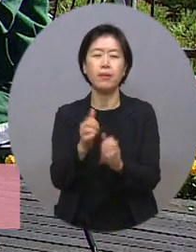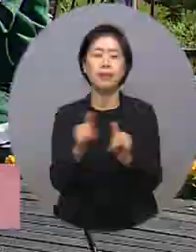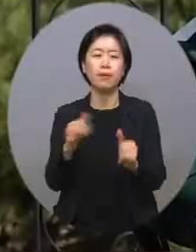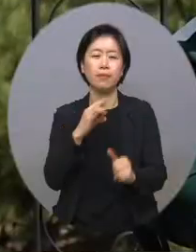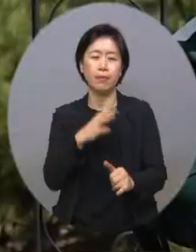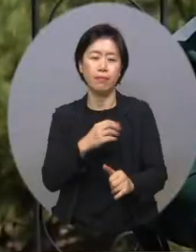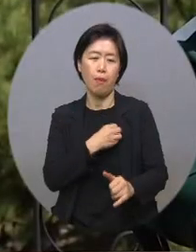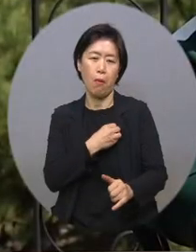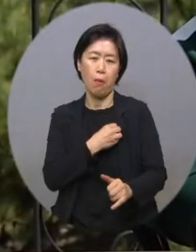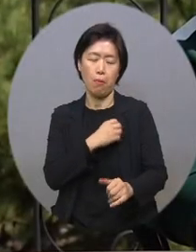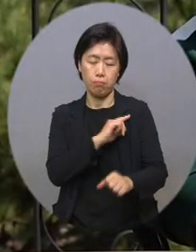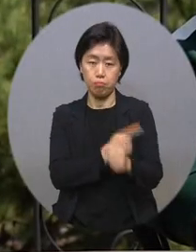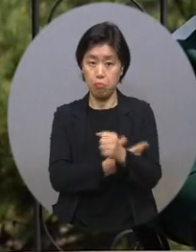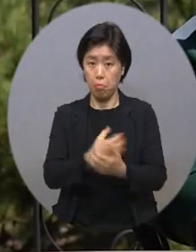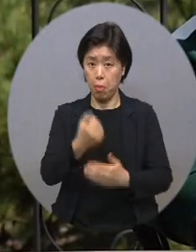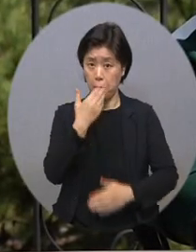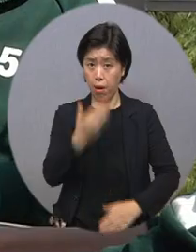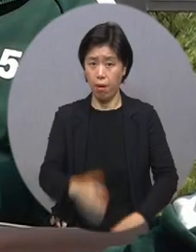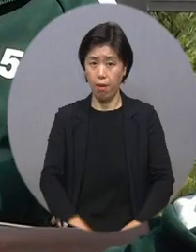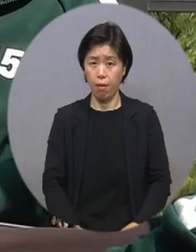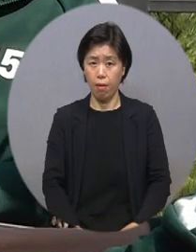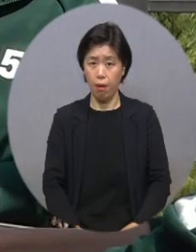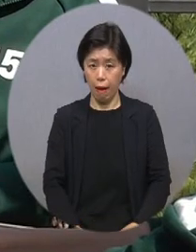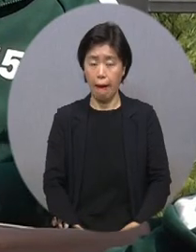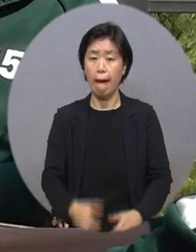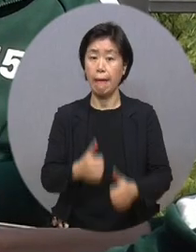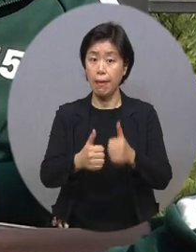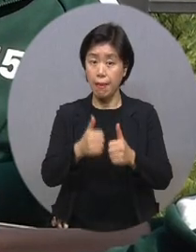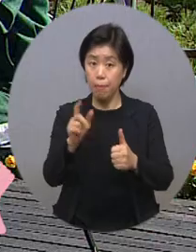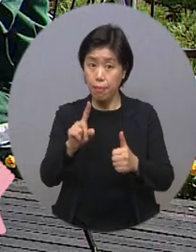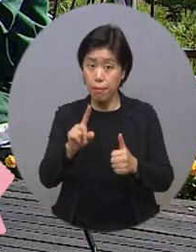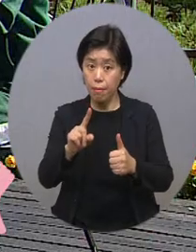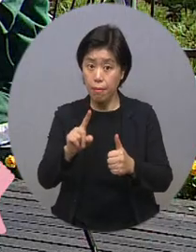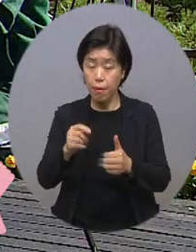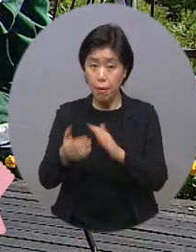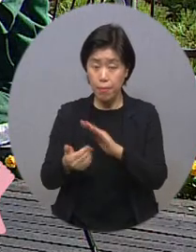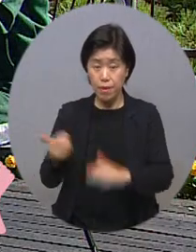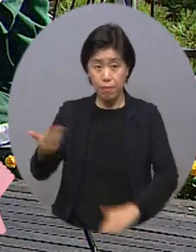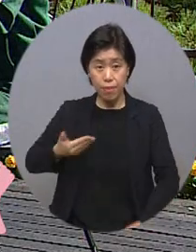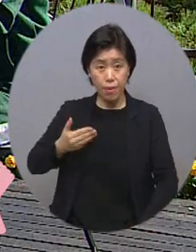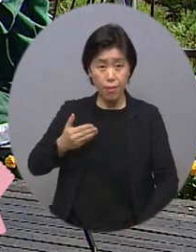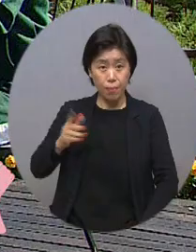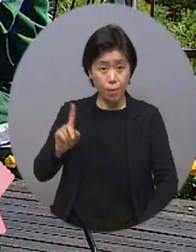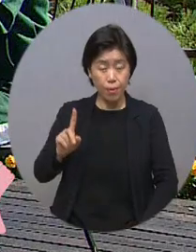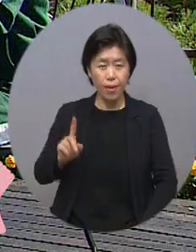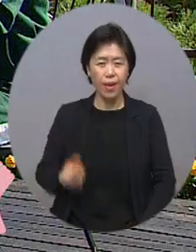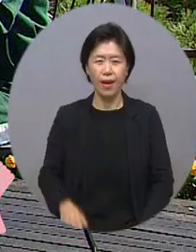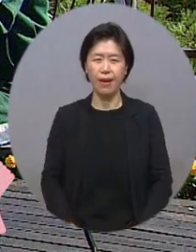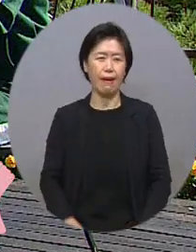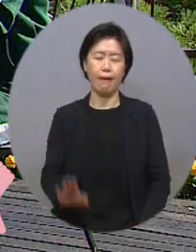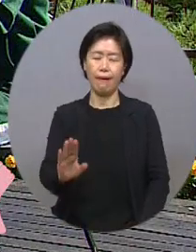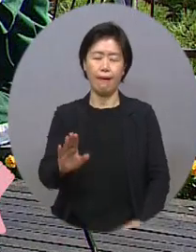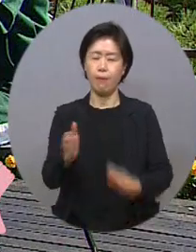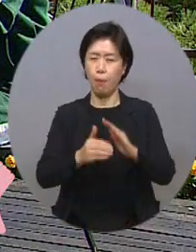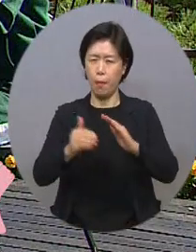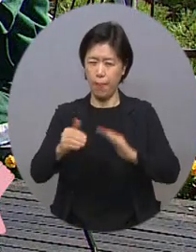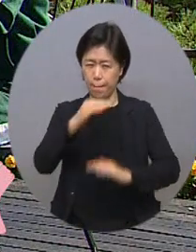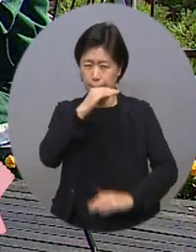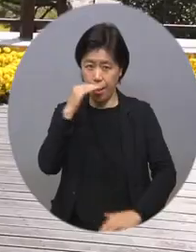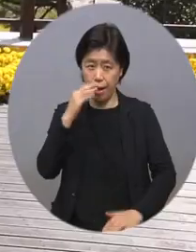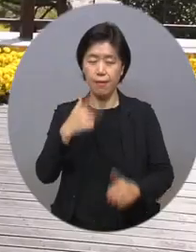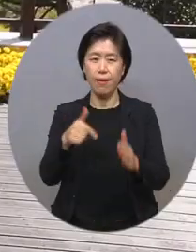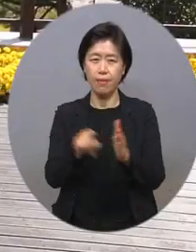있습니다. 게임에서? 게임이 뭔지는 못 알려주시고요. 게임은 공정한 게임을 위하여 사전에 공개하지